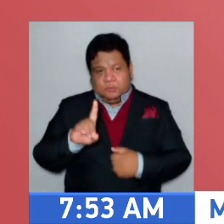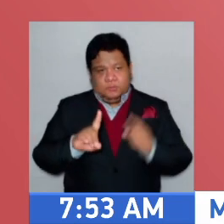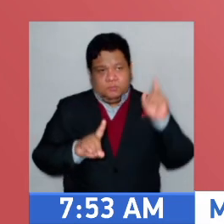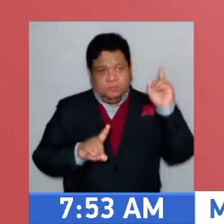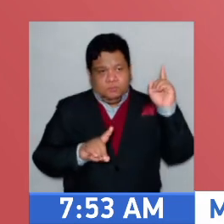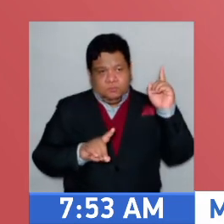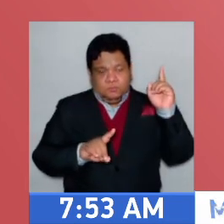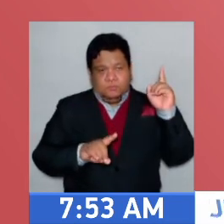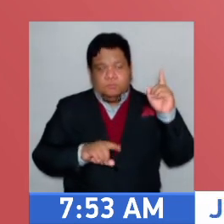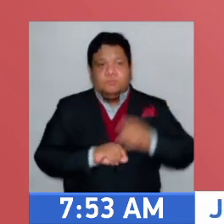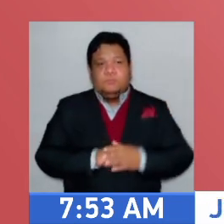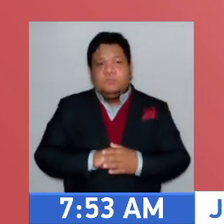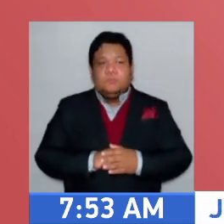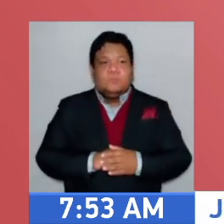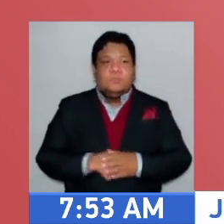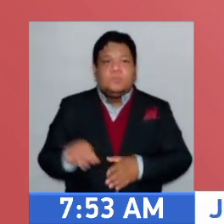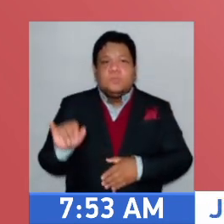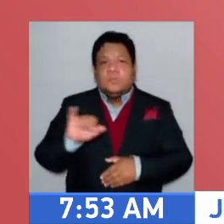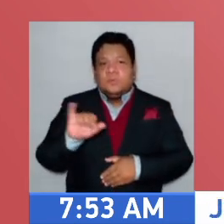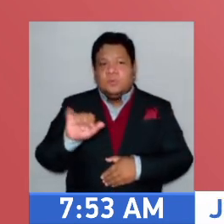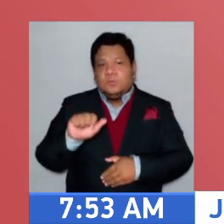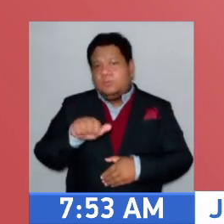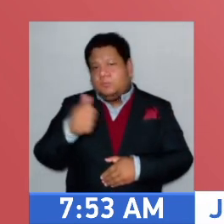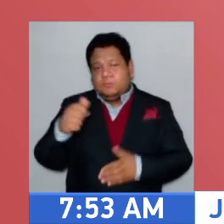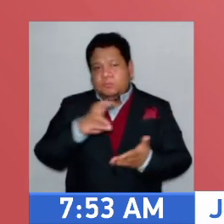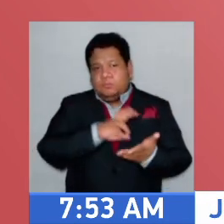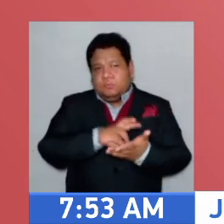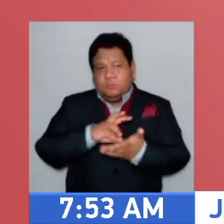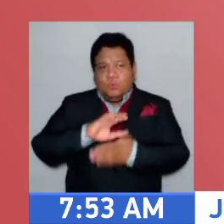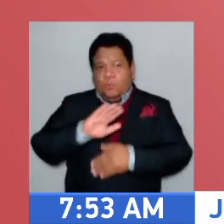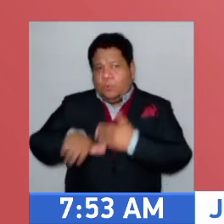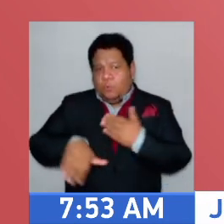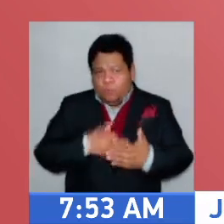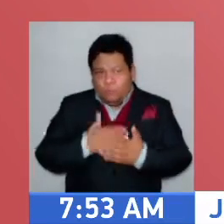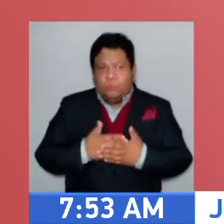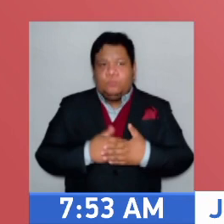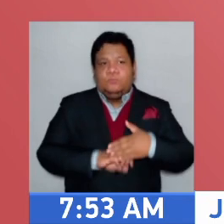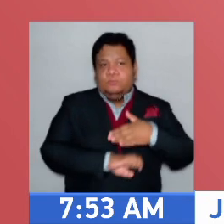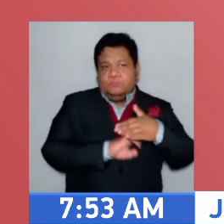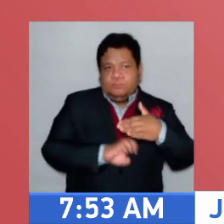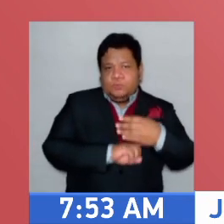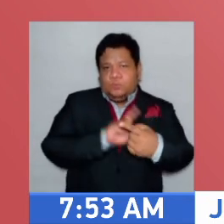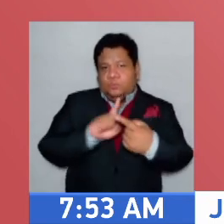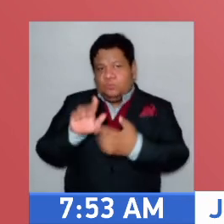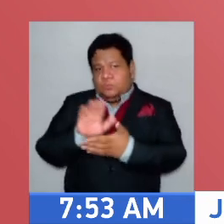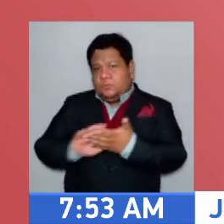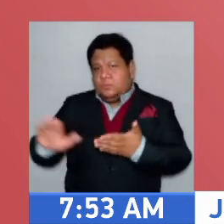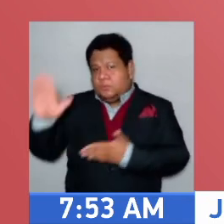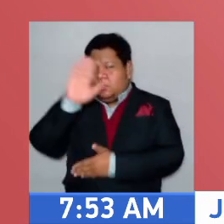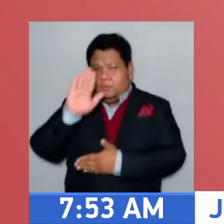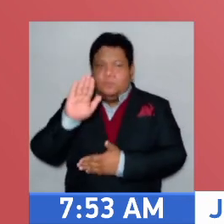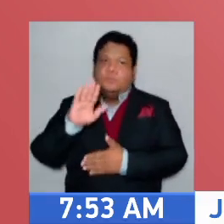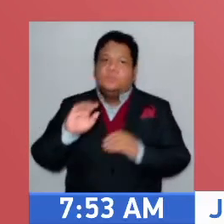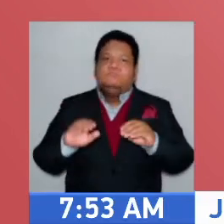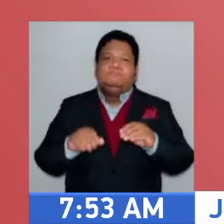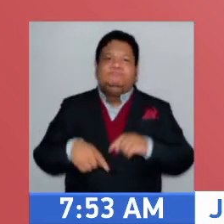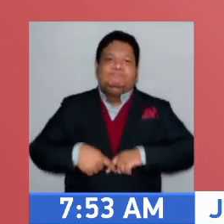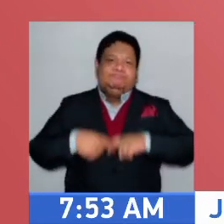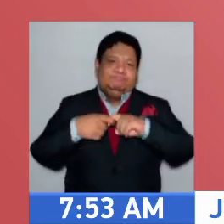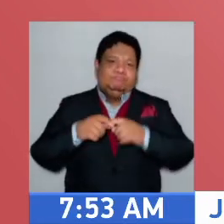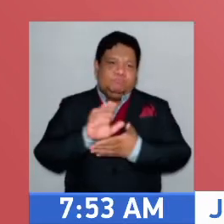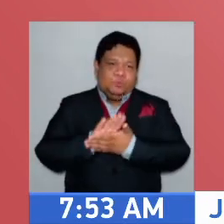Solsona, Ilocos Norte, Luna, La Union, Dinalungan, Aurora, Apayao, Tuguegarao City, Cagayan